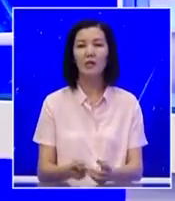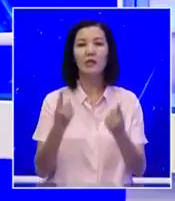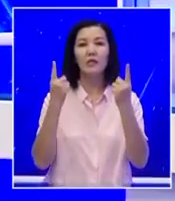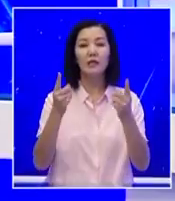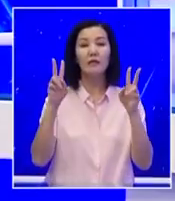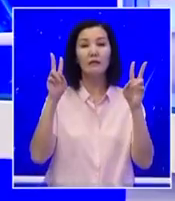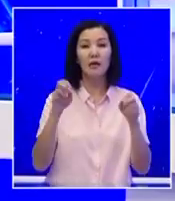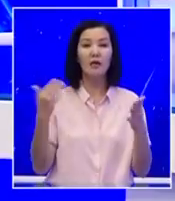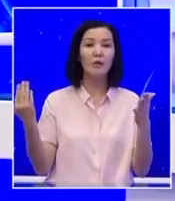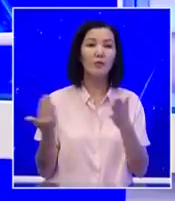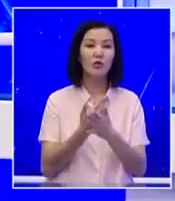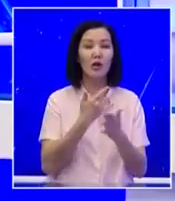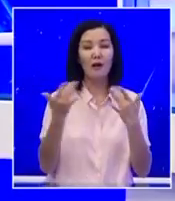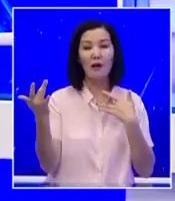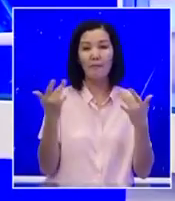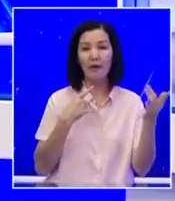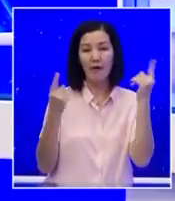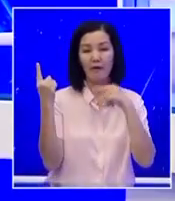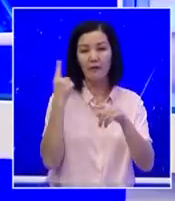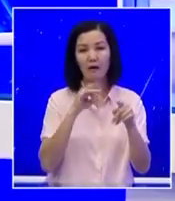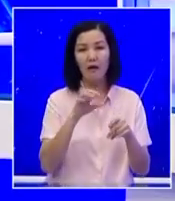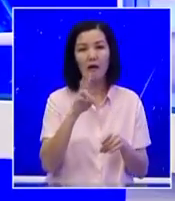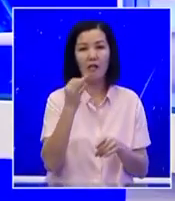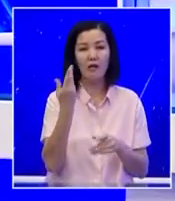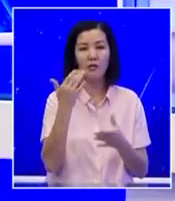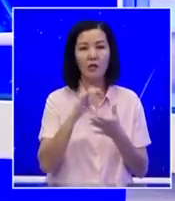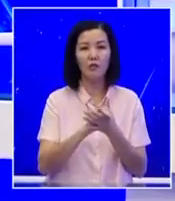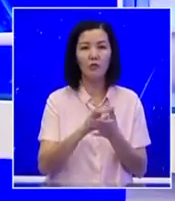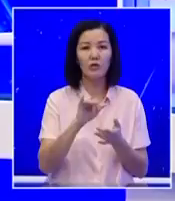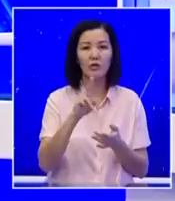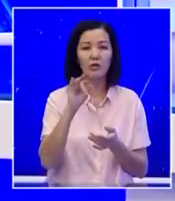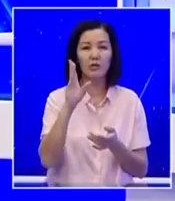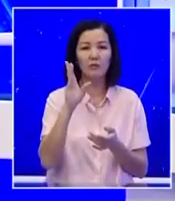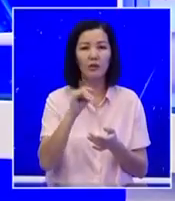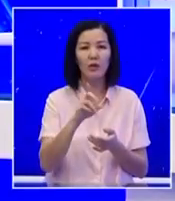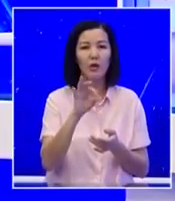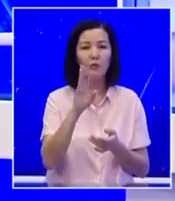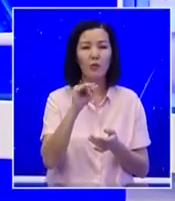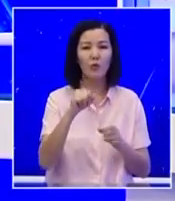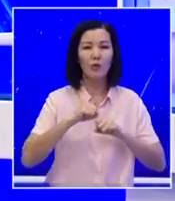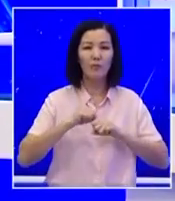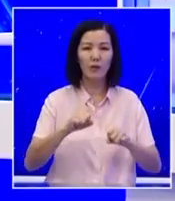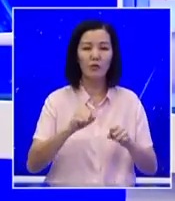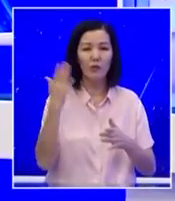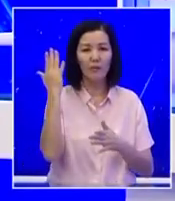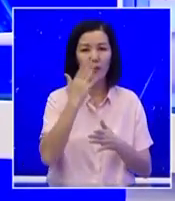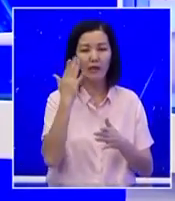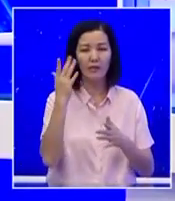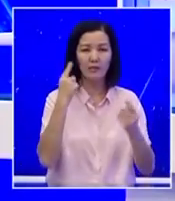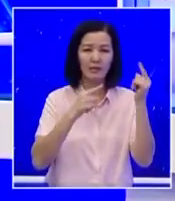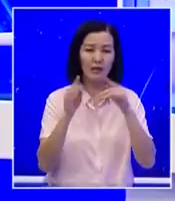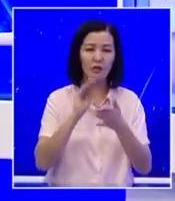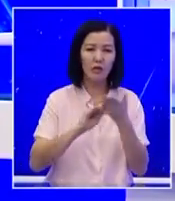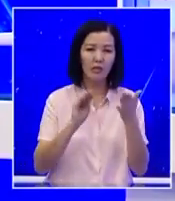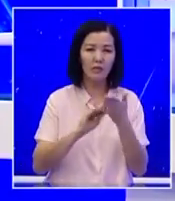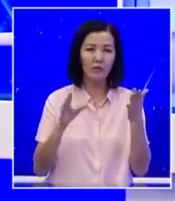Тың тақырып жаңа пьеса. Алаштанушы Айдын Ырысбекұлы Айтулы Бөрібай батыр туралы пьеса жазып шықты. Бөрібай